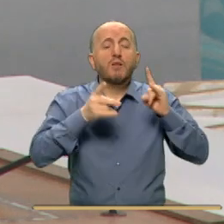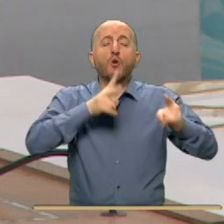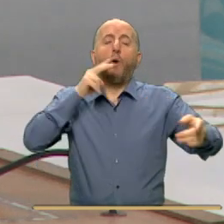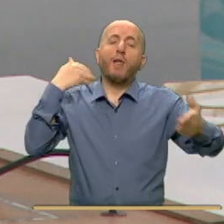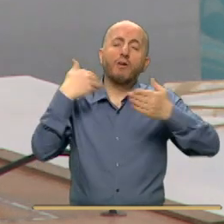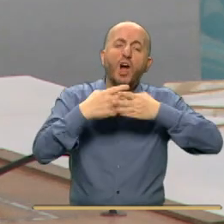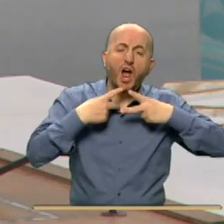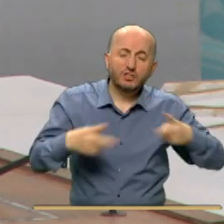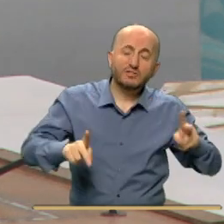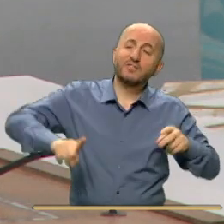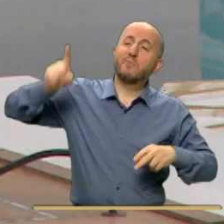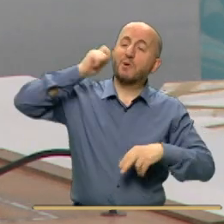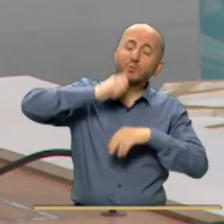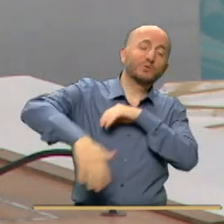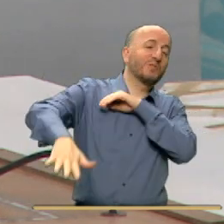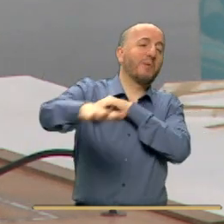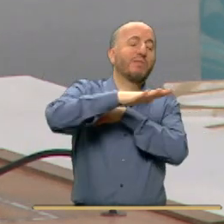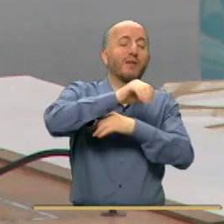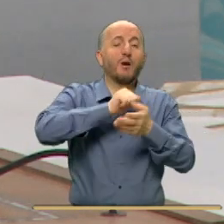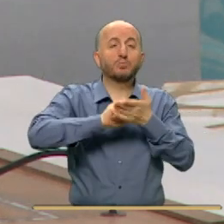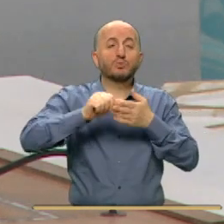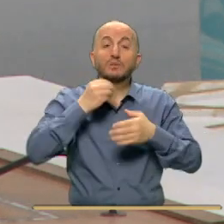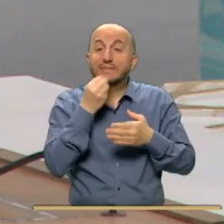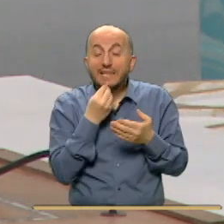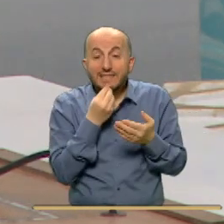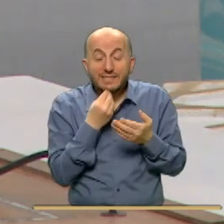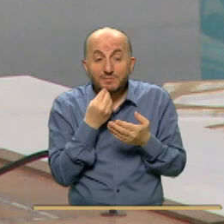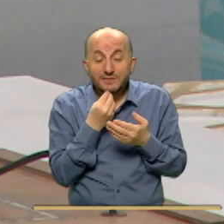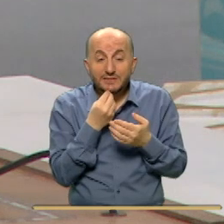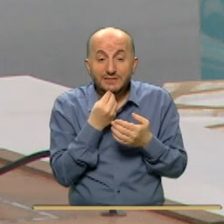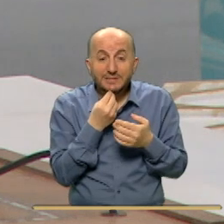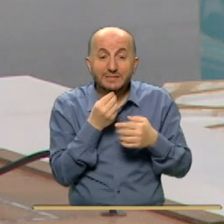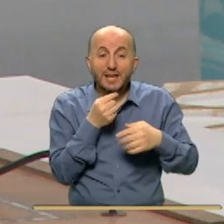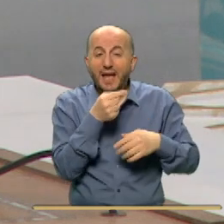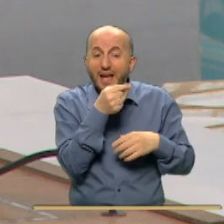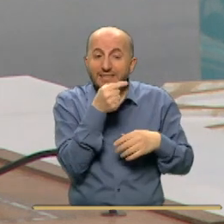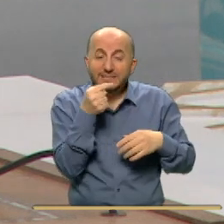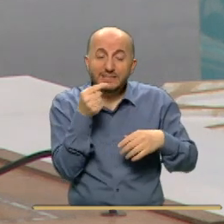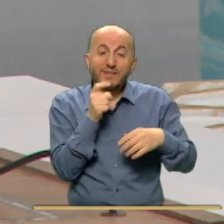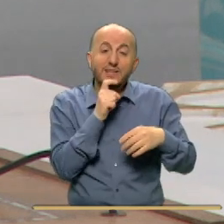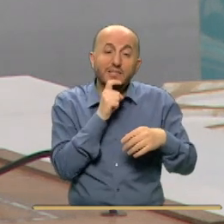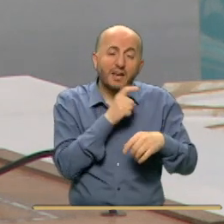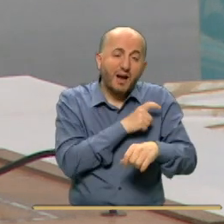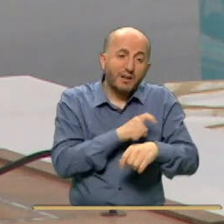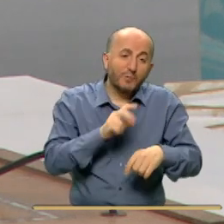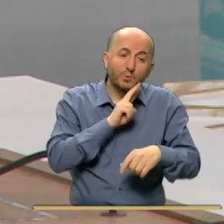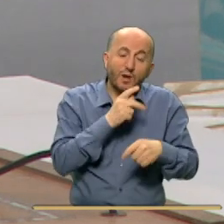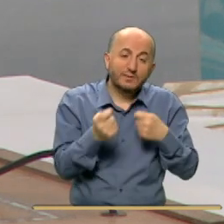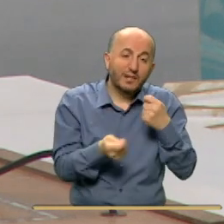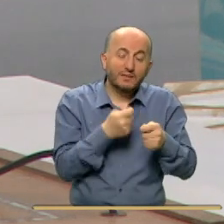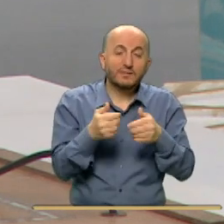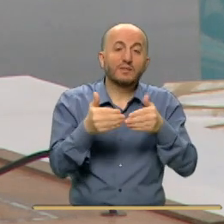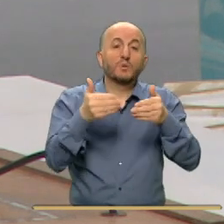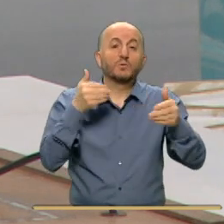açık. Rabbim Müslümanlara ve bütün gençliğimizi olumsuz ve yanlış, haram ve günah davranışlardan uzak